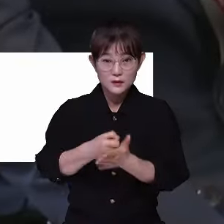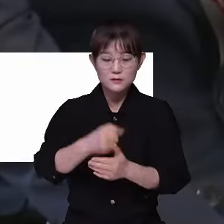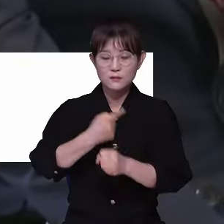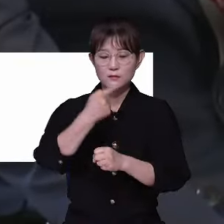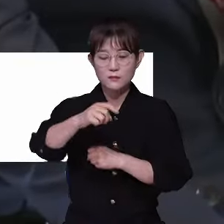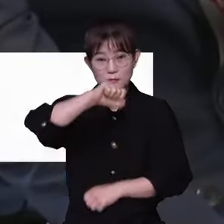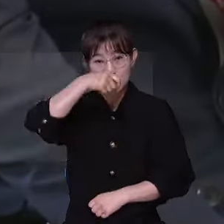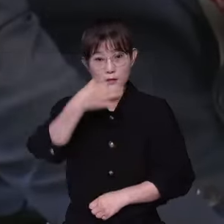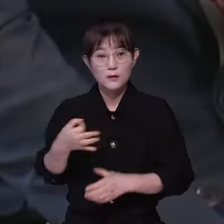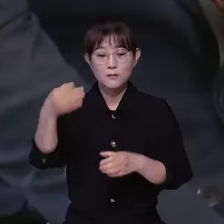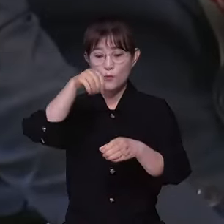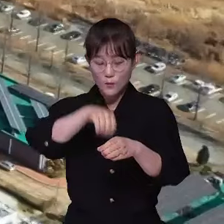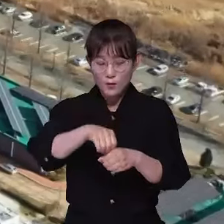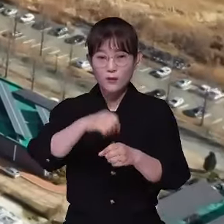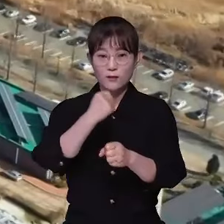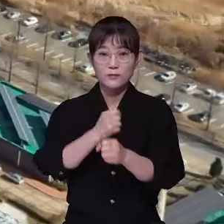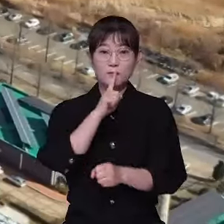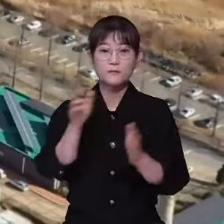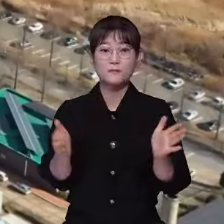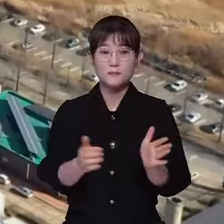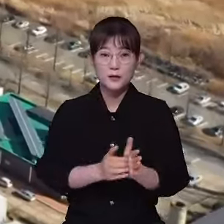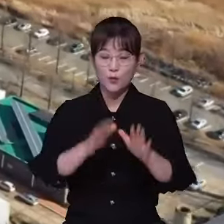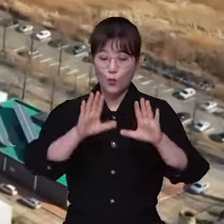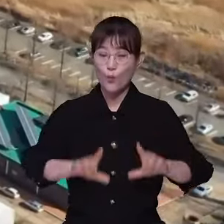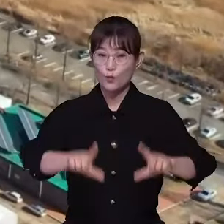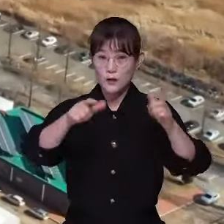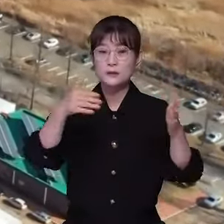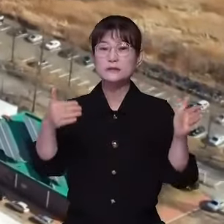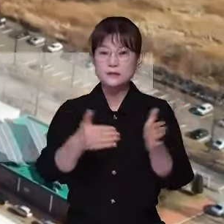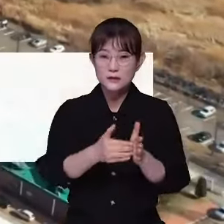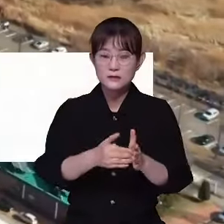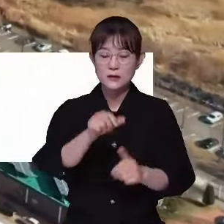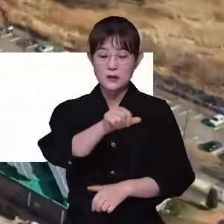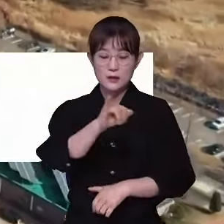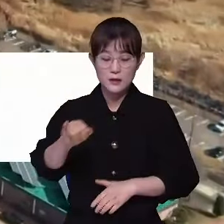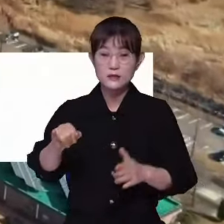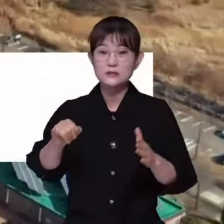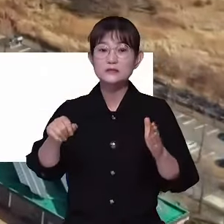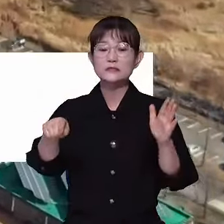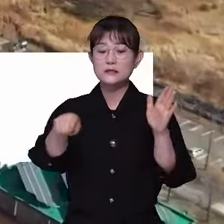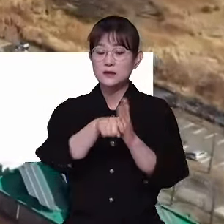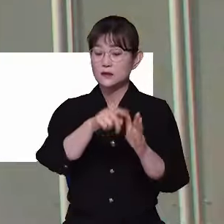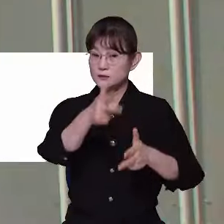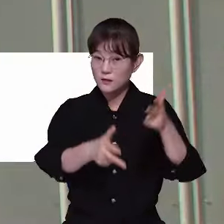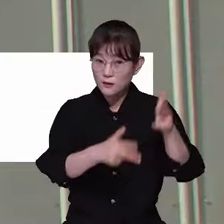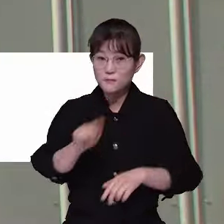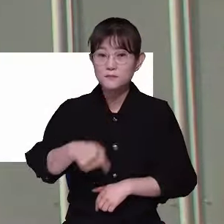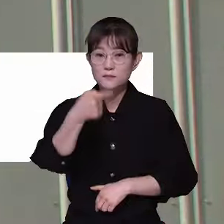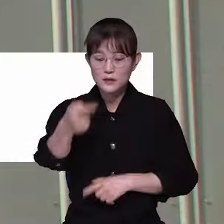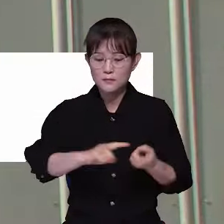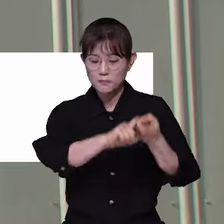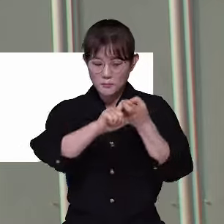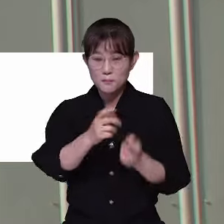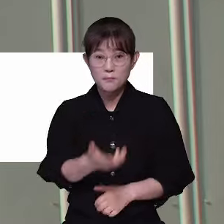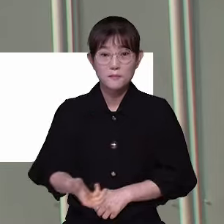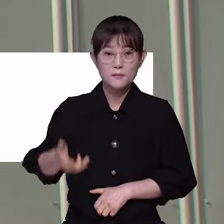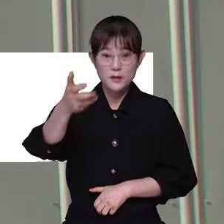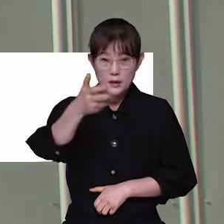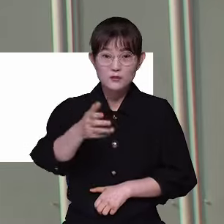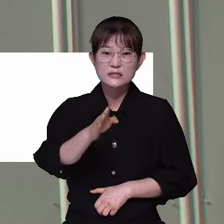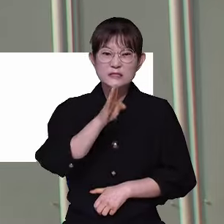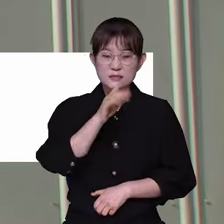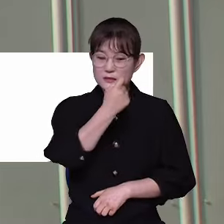있도록 하겠다고 강조했습니다. 올해 마무리되는 AI 집적단지 1단계 사업에 이어 인프라를 고도화하고